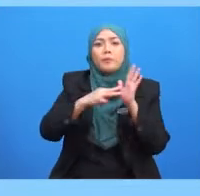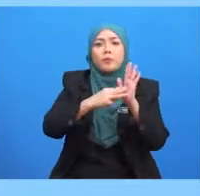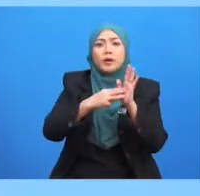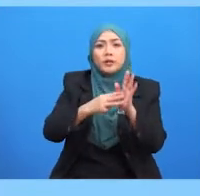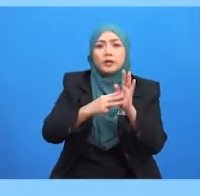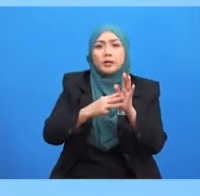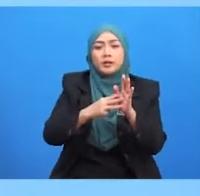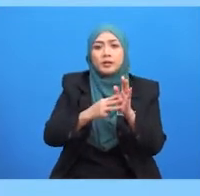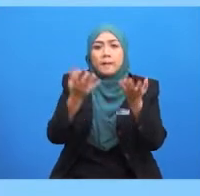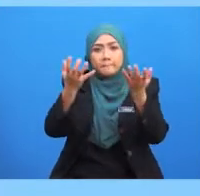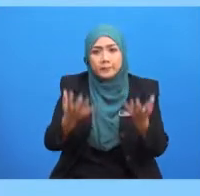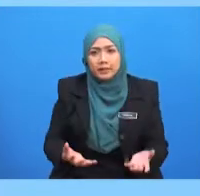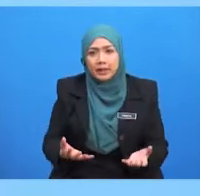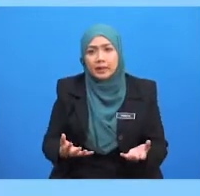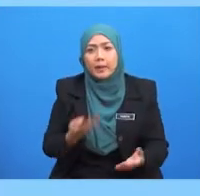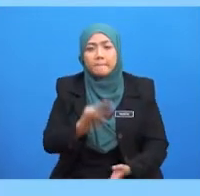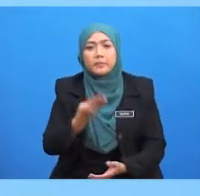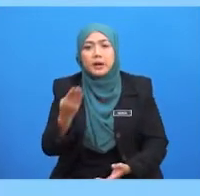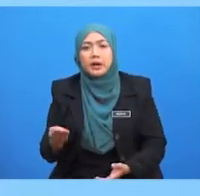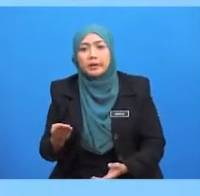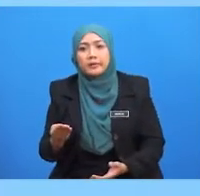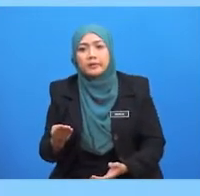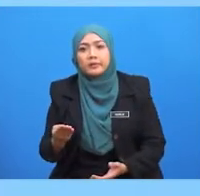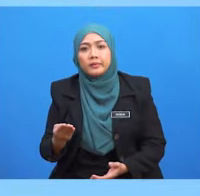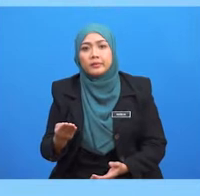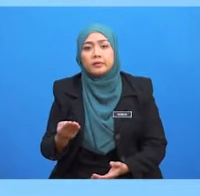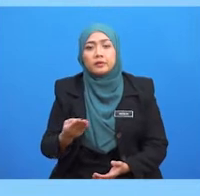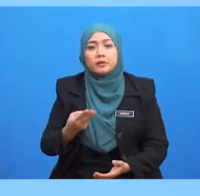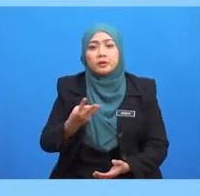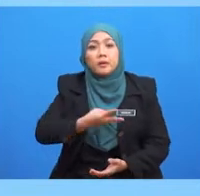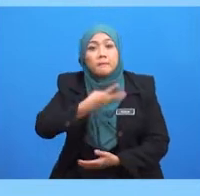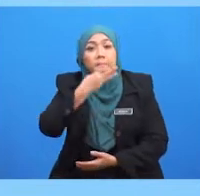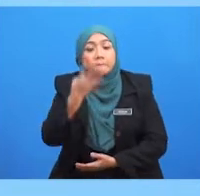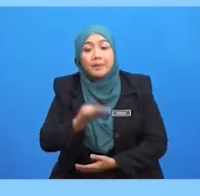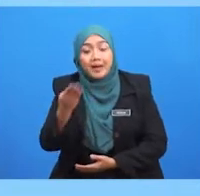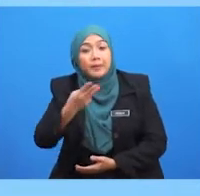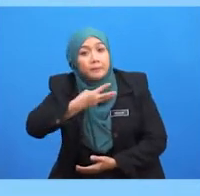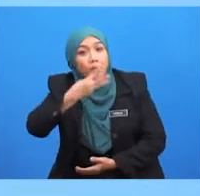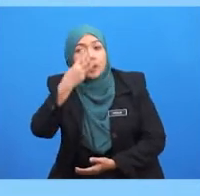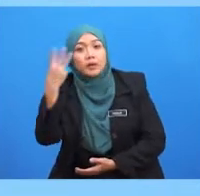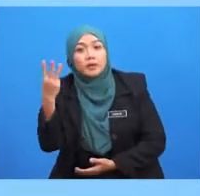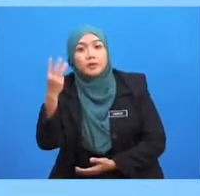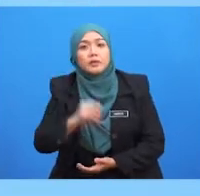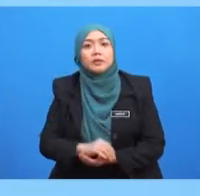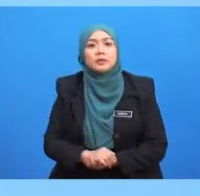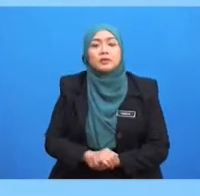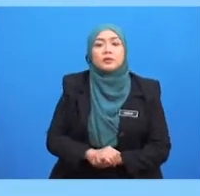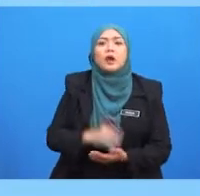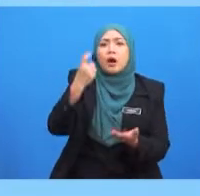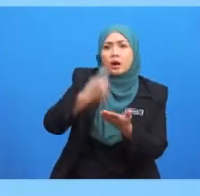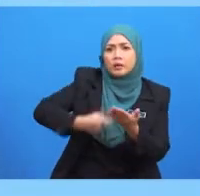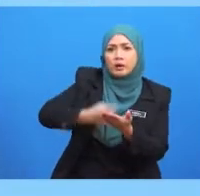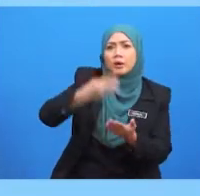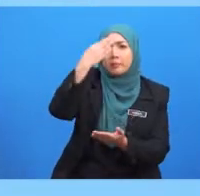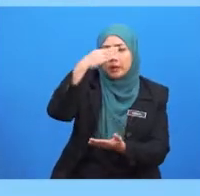menghasilkan sejenis pewangi diberi indeks harga pagi